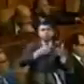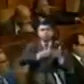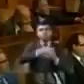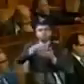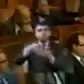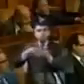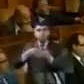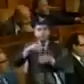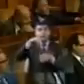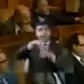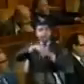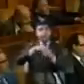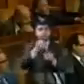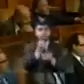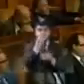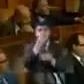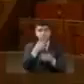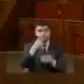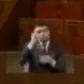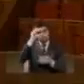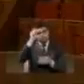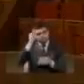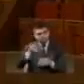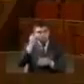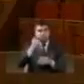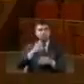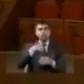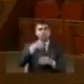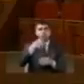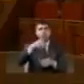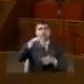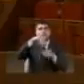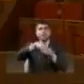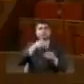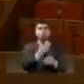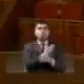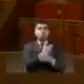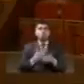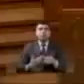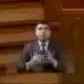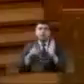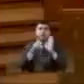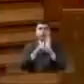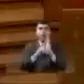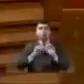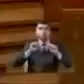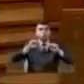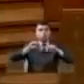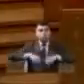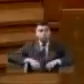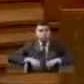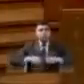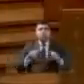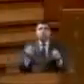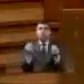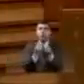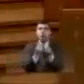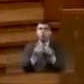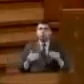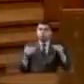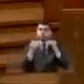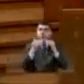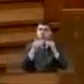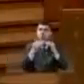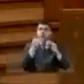الاشتراكي كنحييكم في مجلس المستشارين جبتوا مقترح قانون ديال هكا واعلنت باني نتفاعل معاه وراسلت المسؤولين